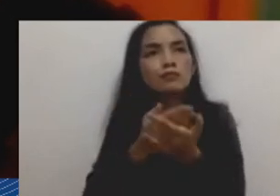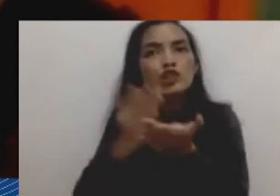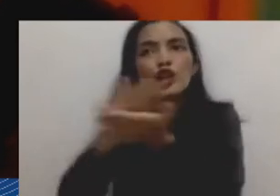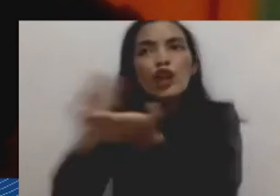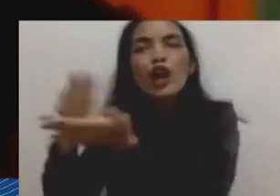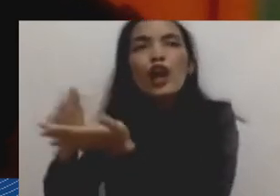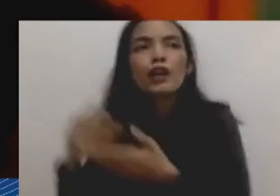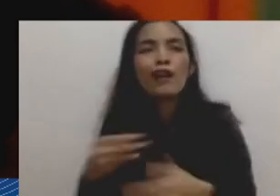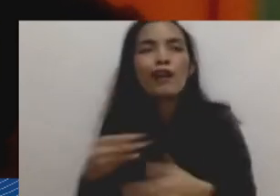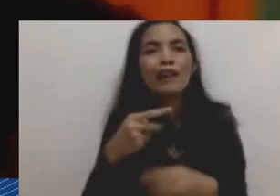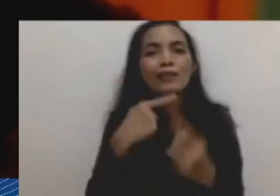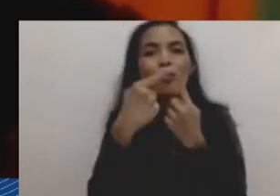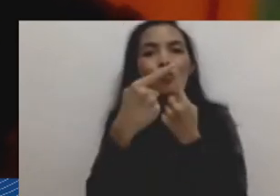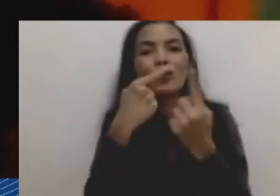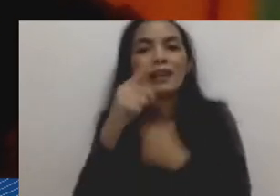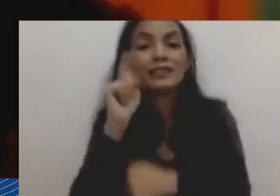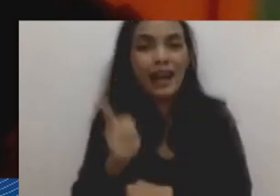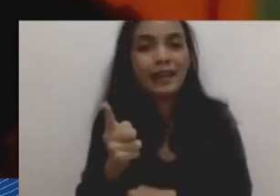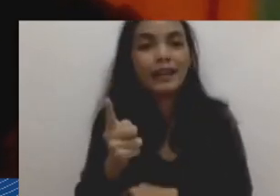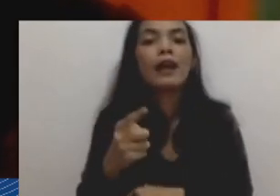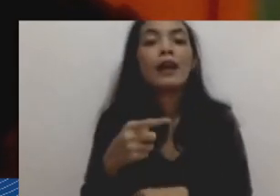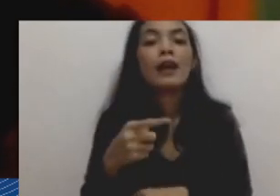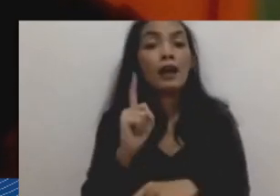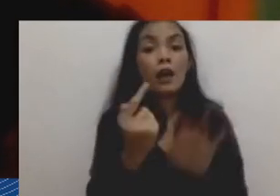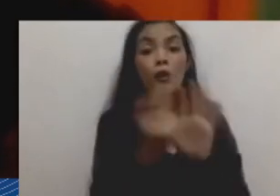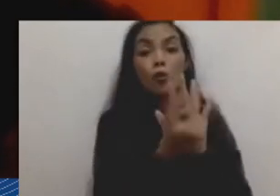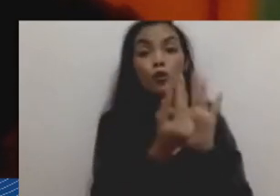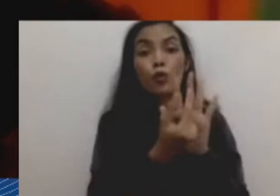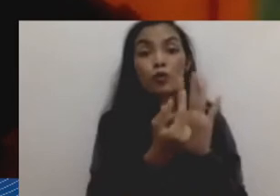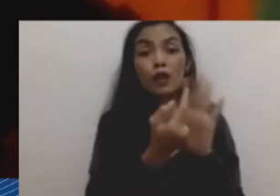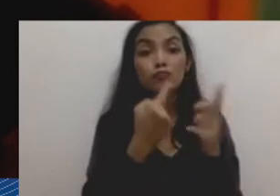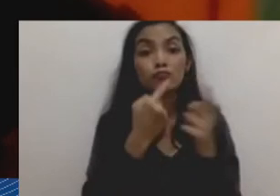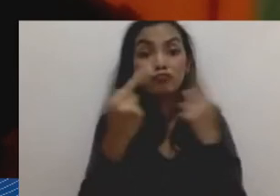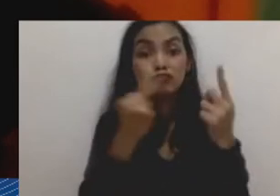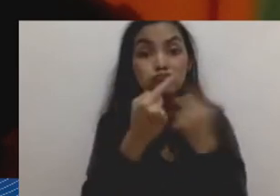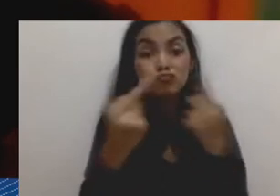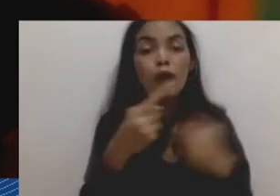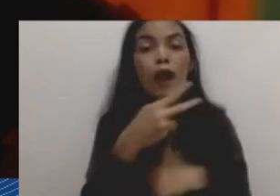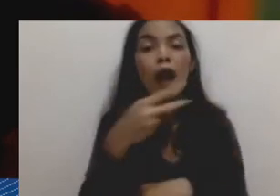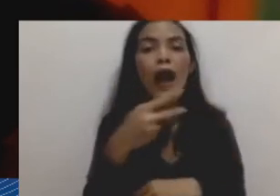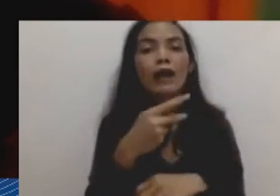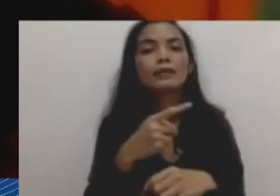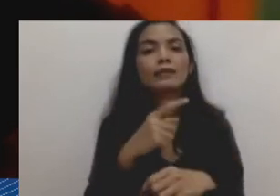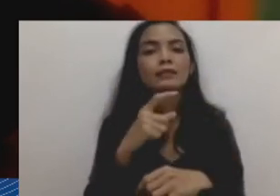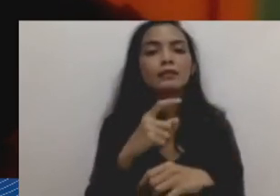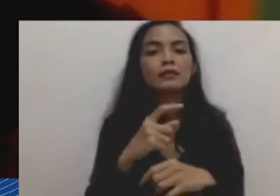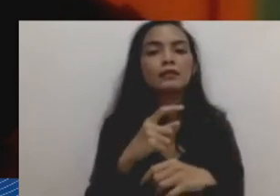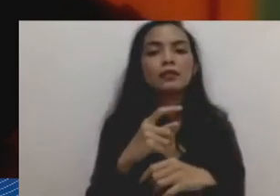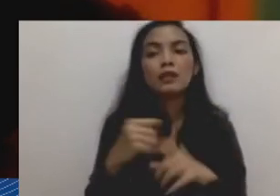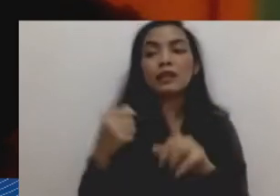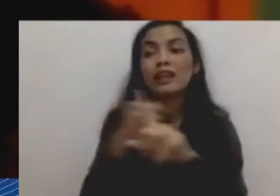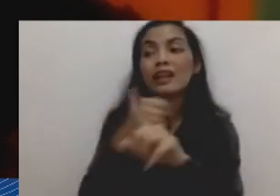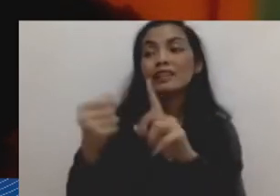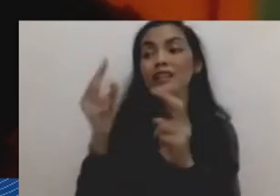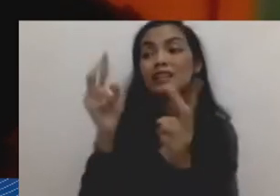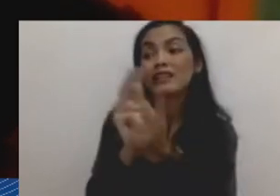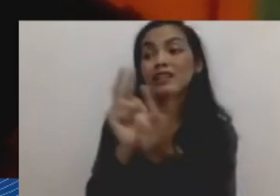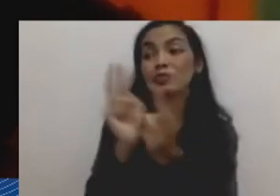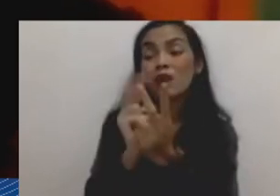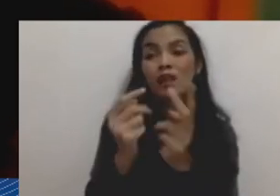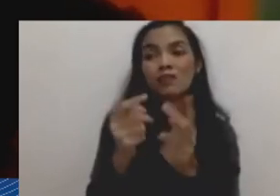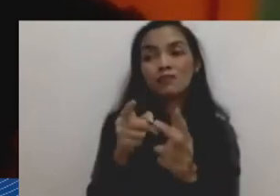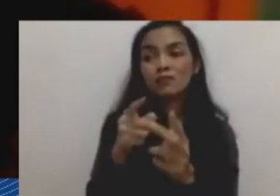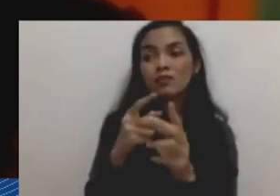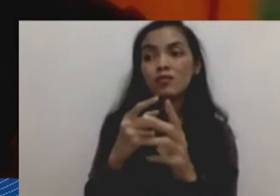dibahas, upaya-upaya untuk mencegah atau mengatasi persoalan kekerasan seksual